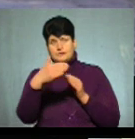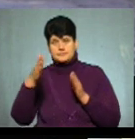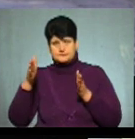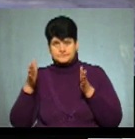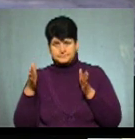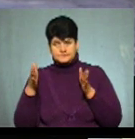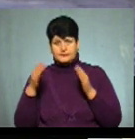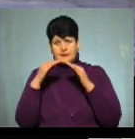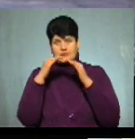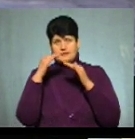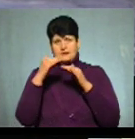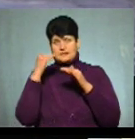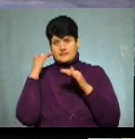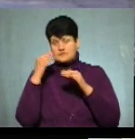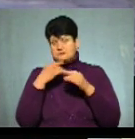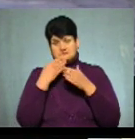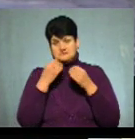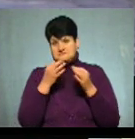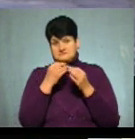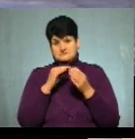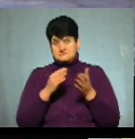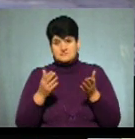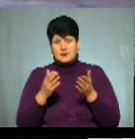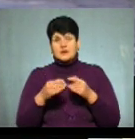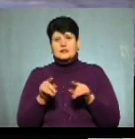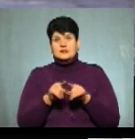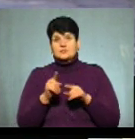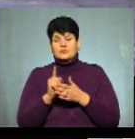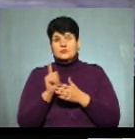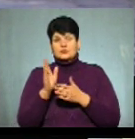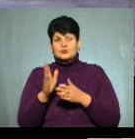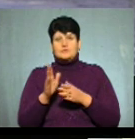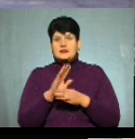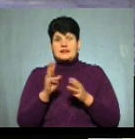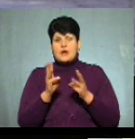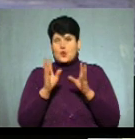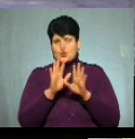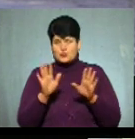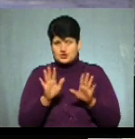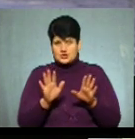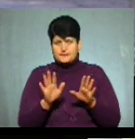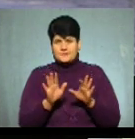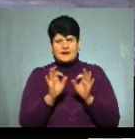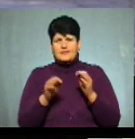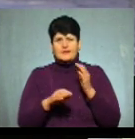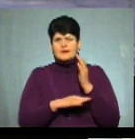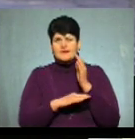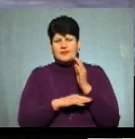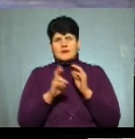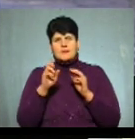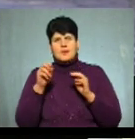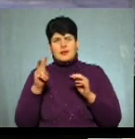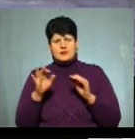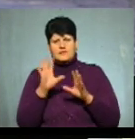про накриття зверху нічого не говориться. Також він має бути зроблений з негорючих конструкцій. Ніякі дерев'яні балки,